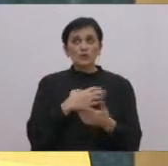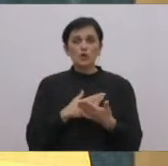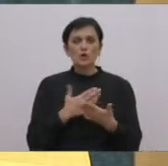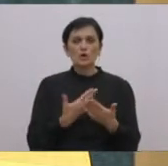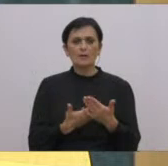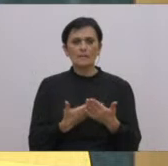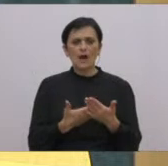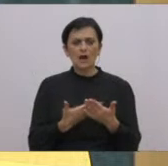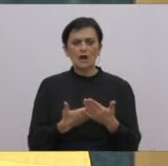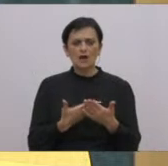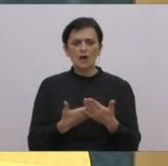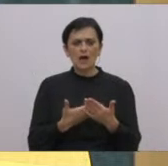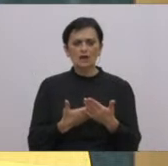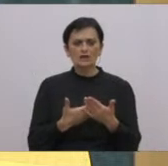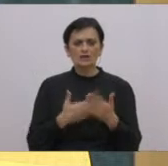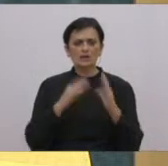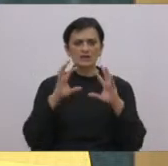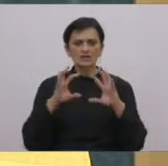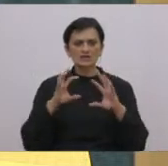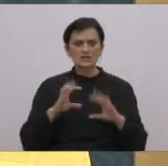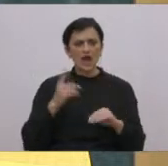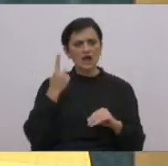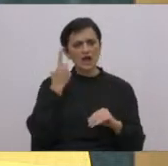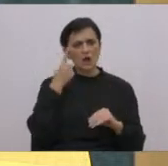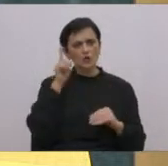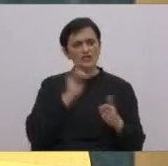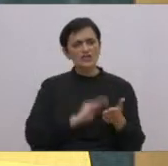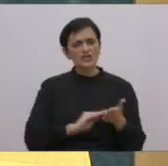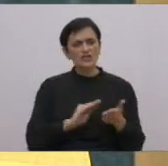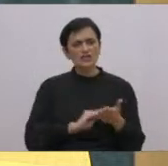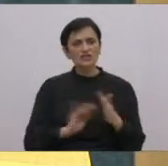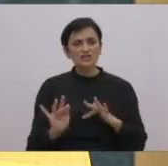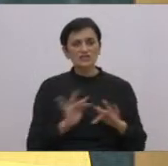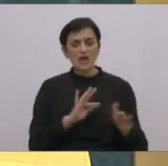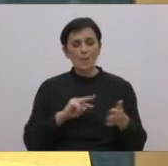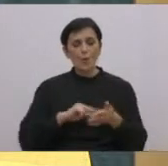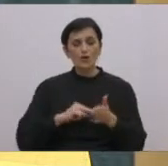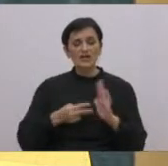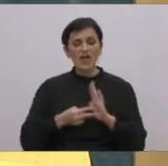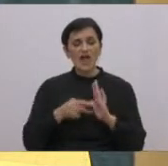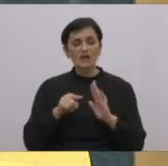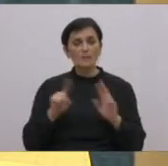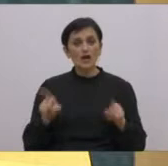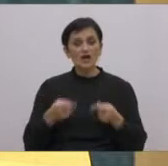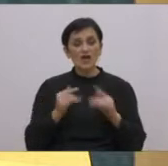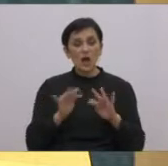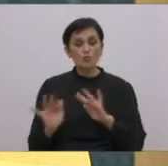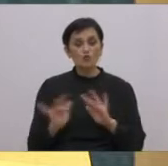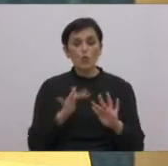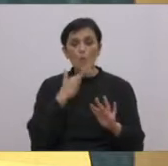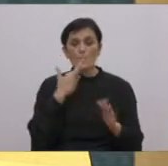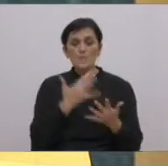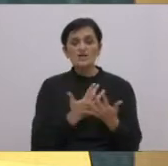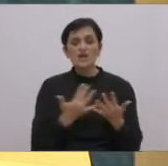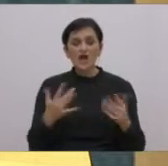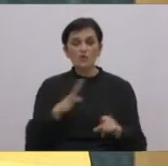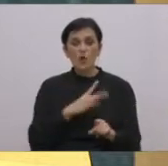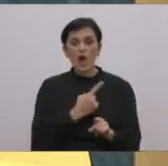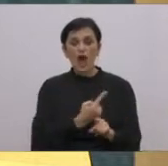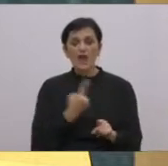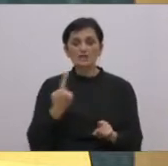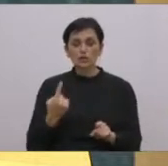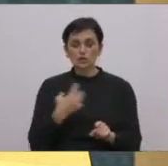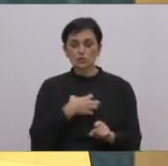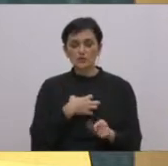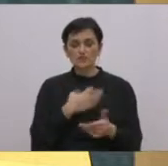მაგალითად საკანონმდებლო ინიციატივები, რომლებიც სამოქმედო გეგმის განხორციელების პროცესში მრავლად იყო, თუმცა ერთ-ერთი